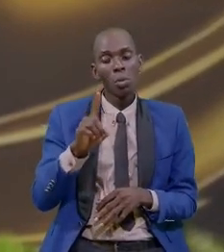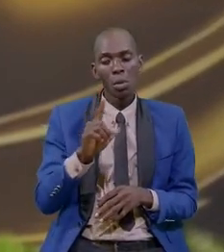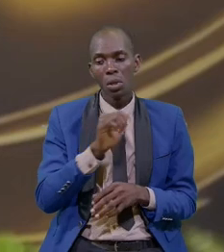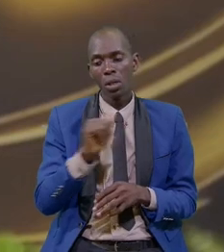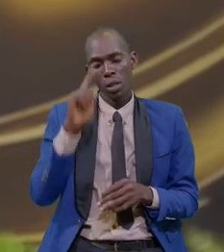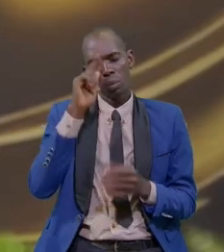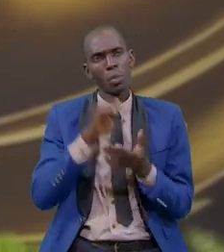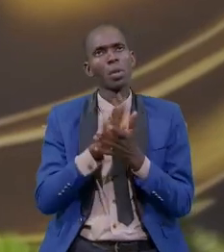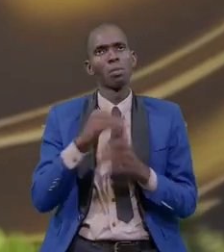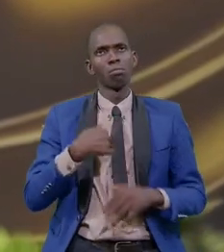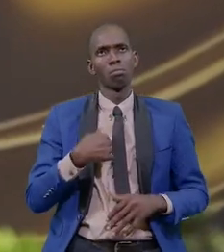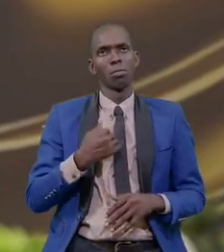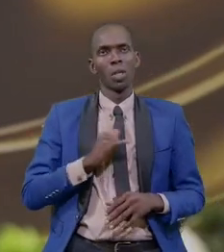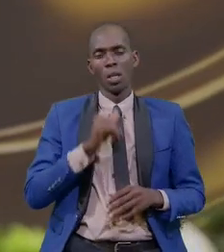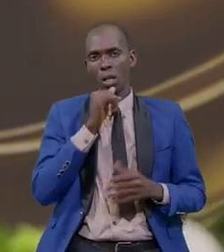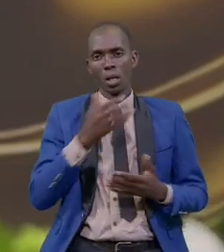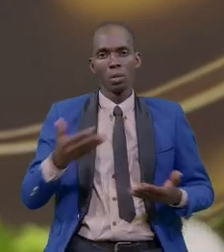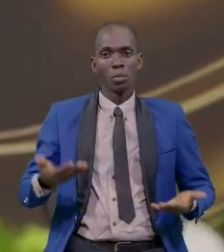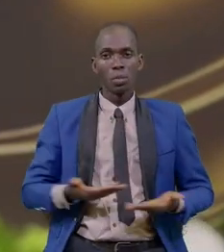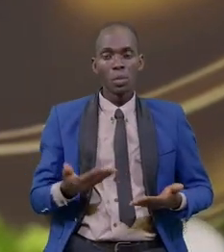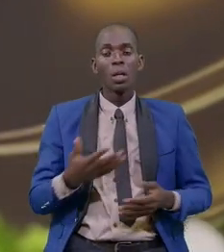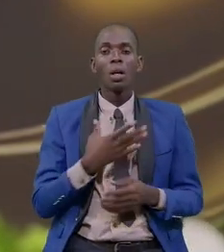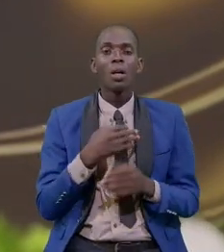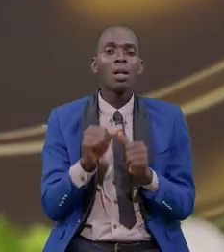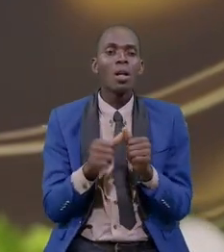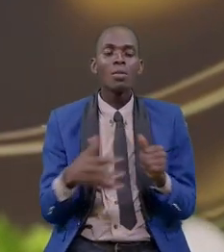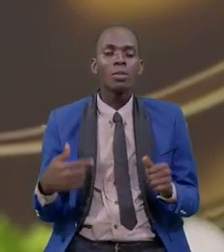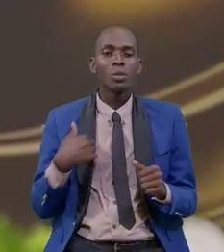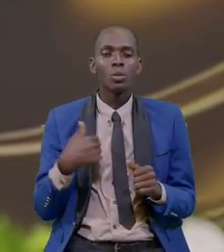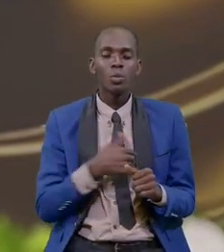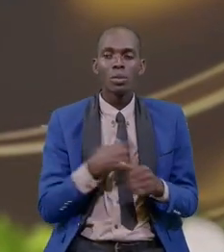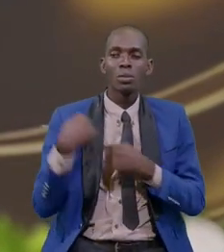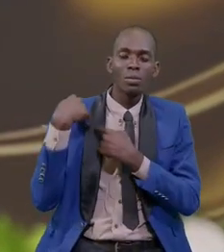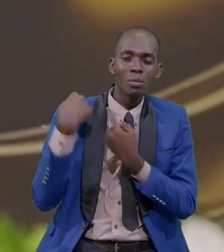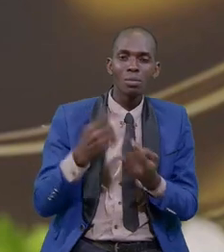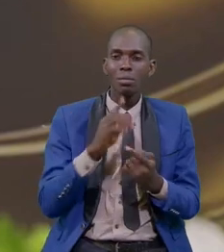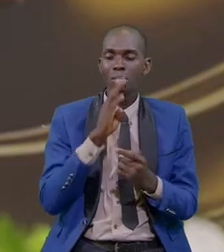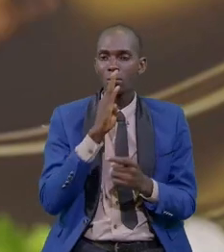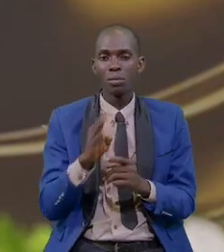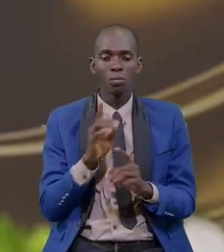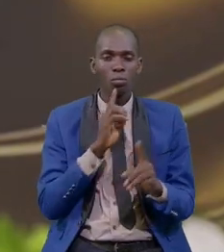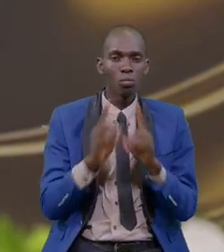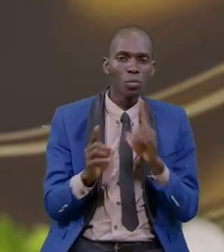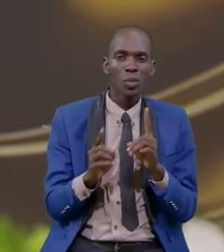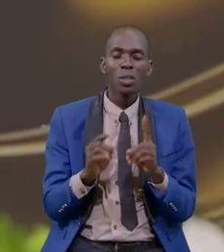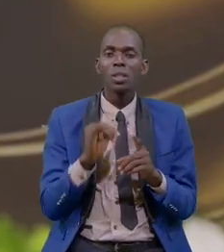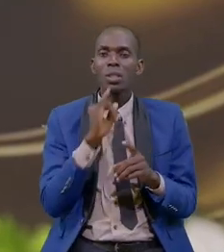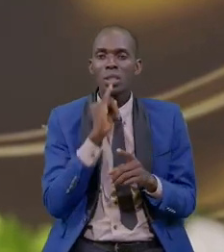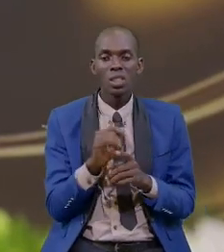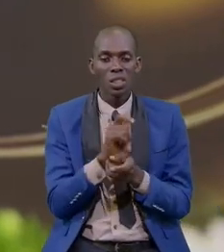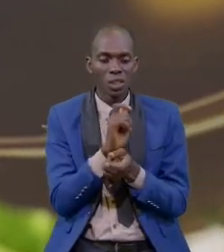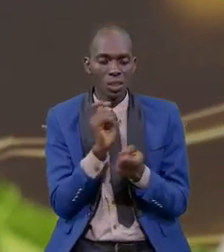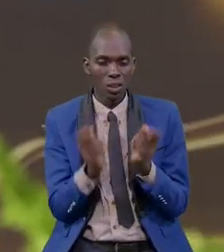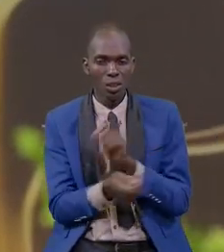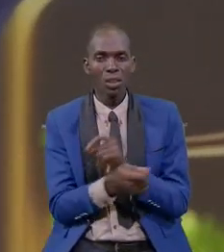croyant, je suis là, je suis sauvé, il écoute tout ce que nous avons dit à propos de ce changement qui